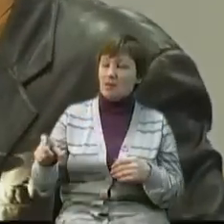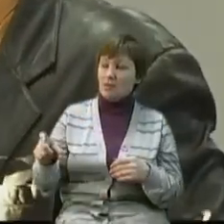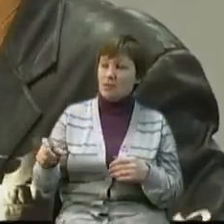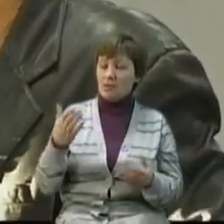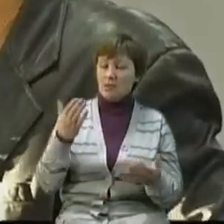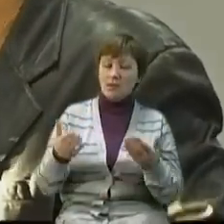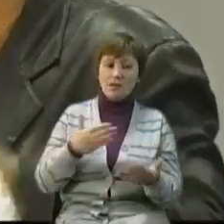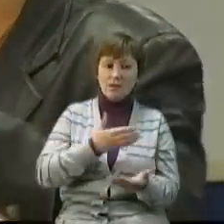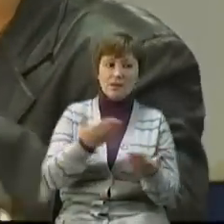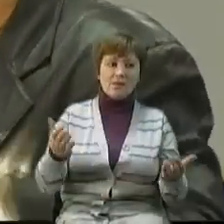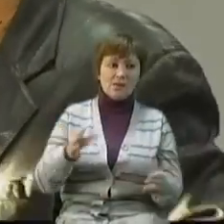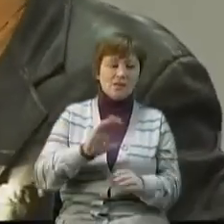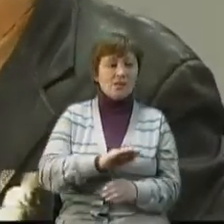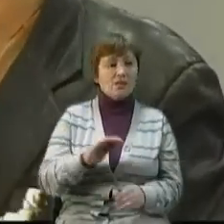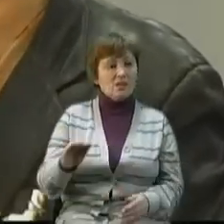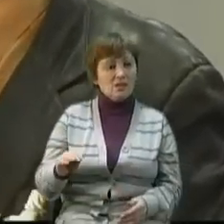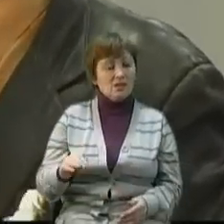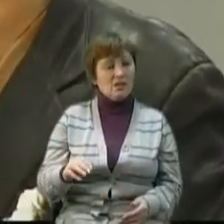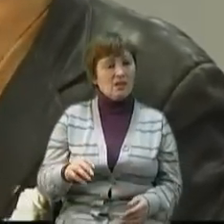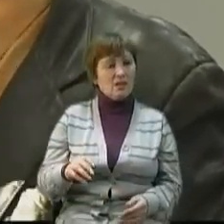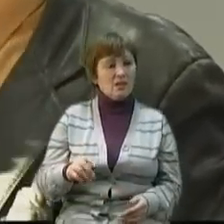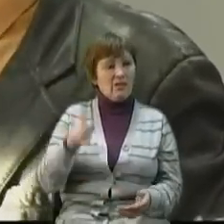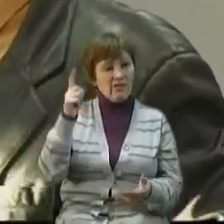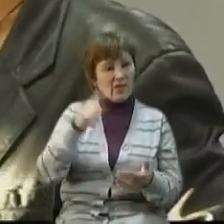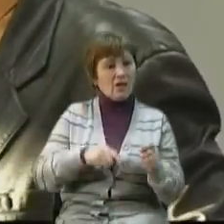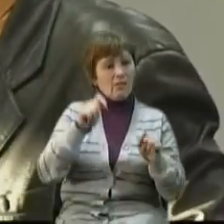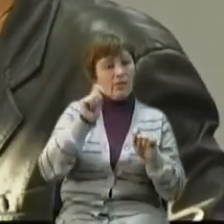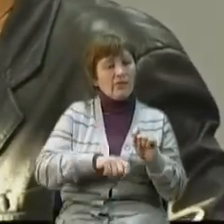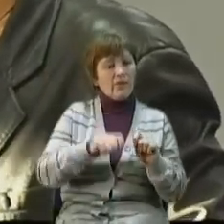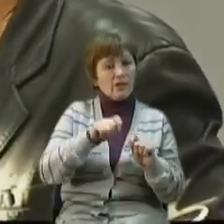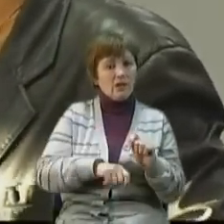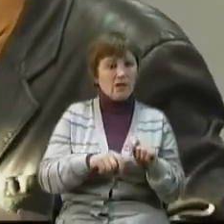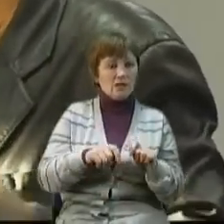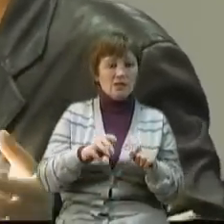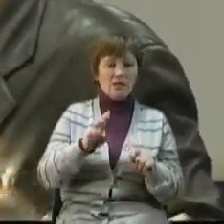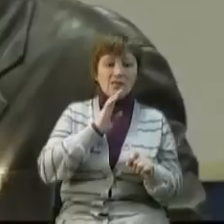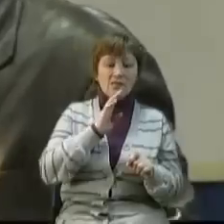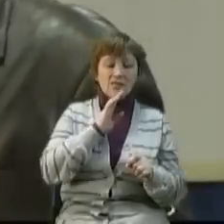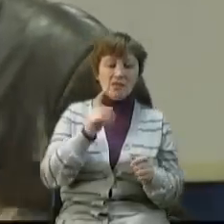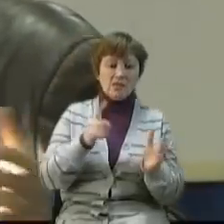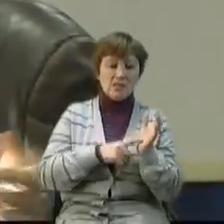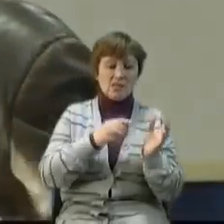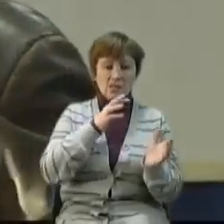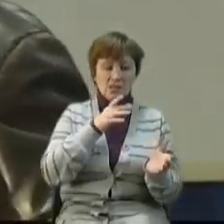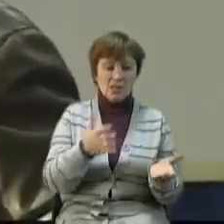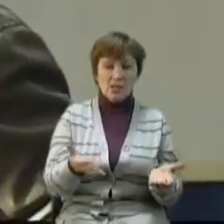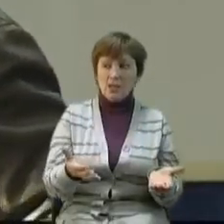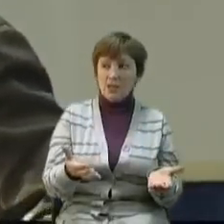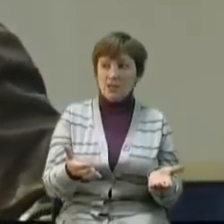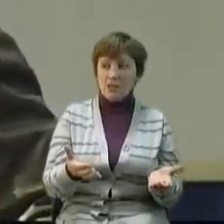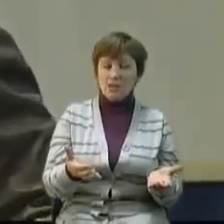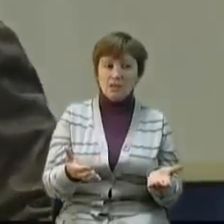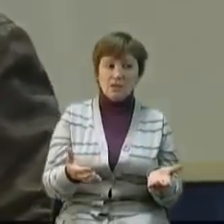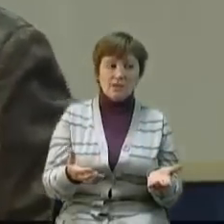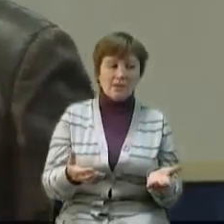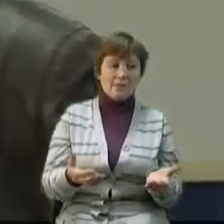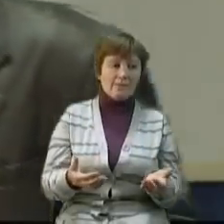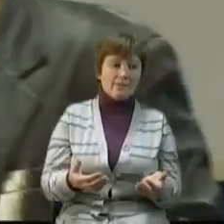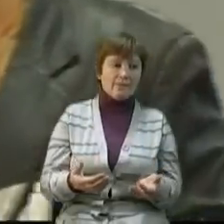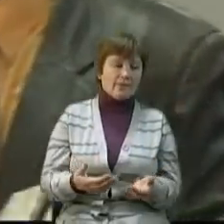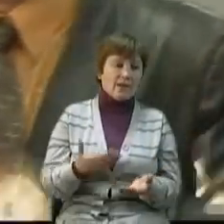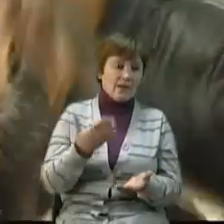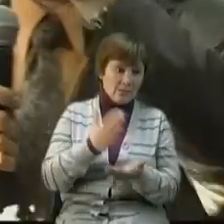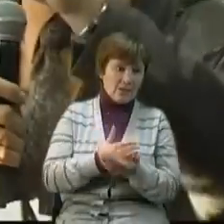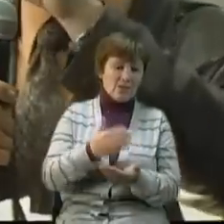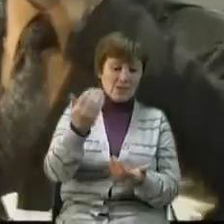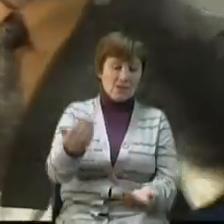проверяется. Если этот ребенок, ему 6 лет, он, их есть Царство Небесное, ребенок на небе,